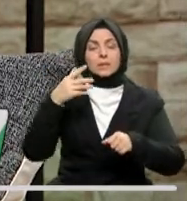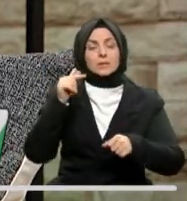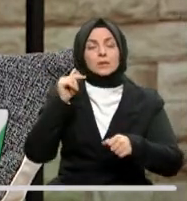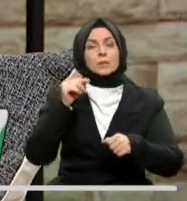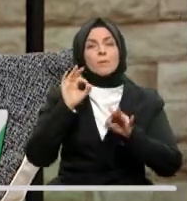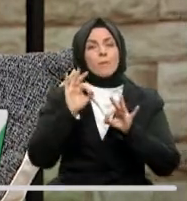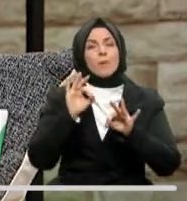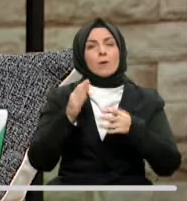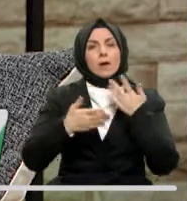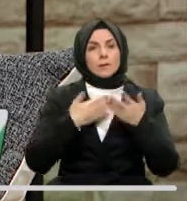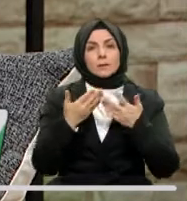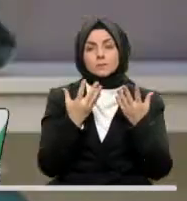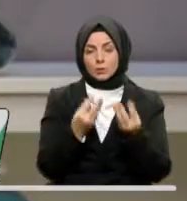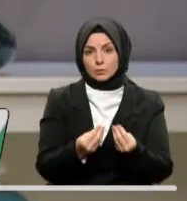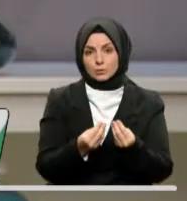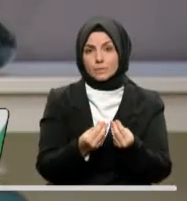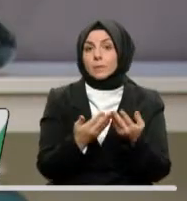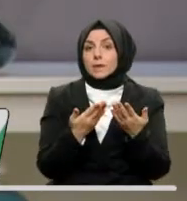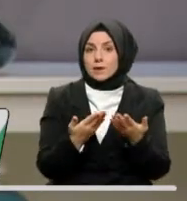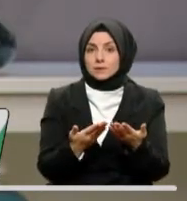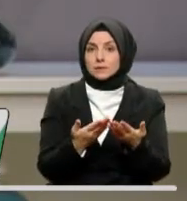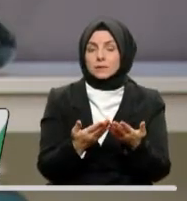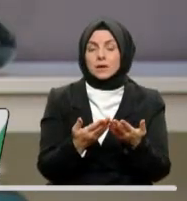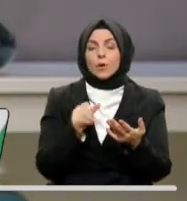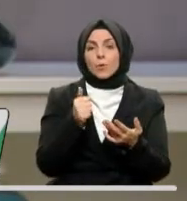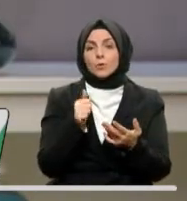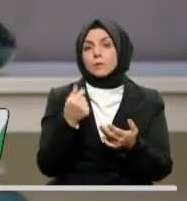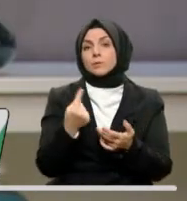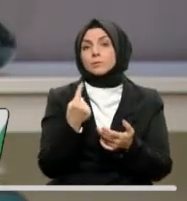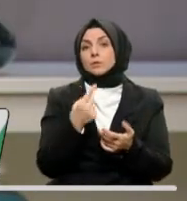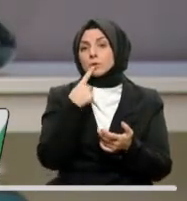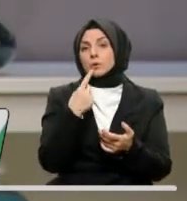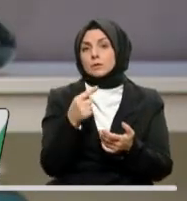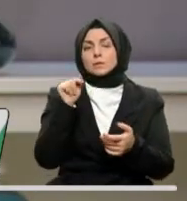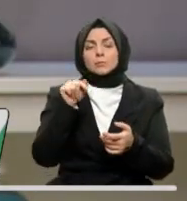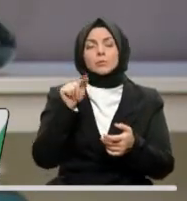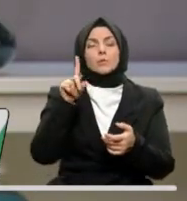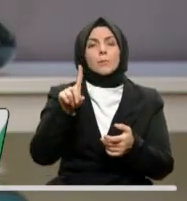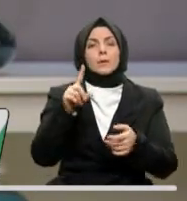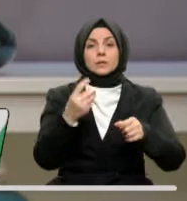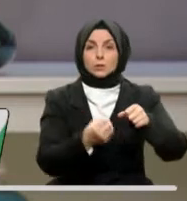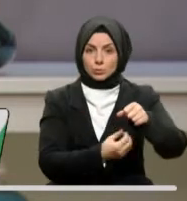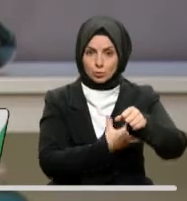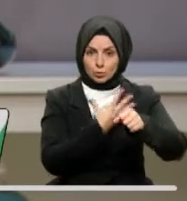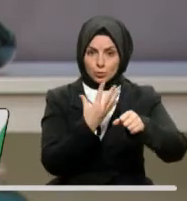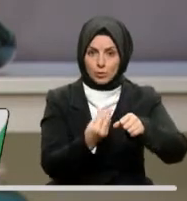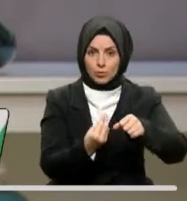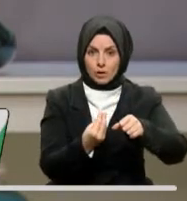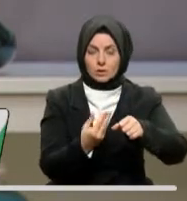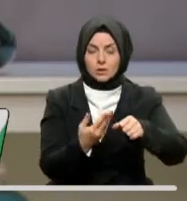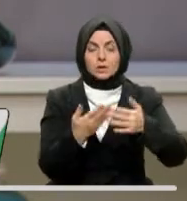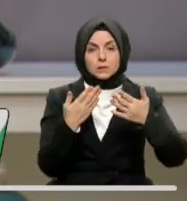tanımlayabiliriz asla şöyle kritik bir şey söylediniz Bu bir duygudur yaşamak zorunda olduğumuz değil Hani bizimle ya